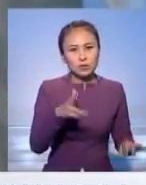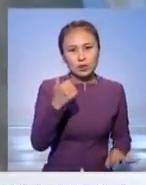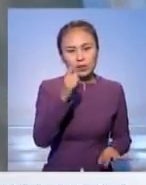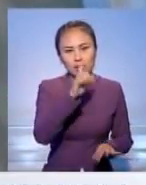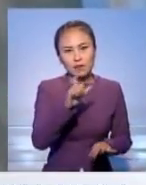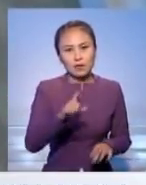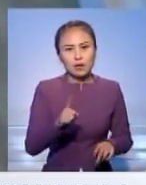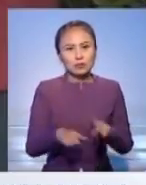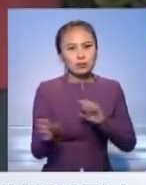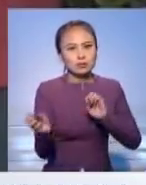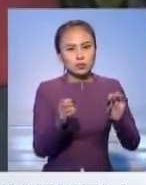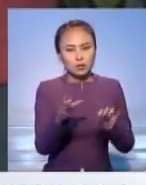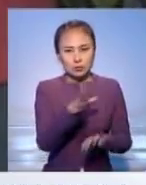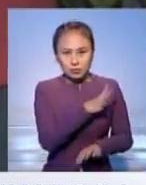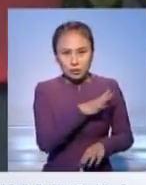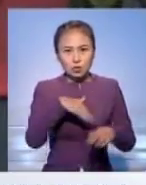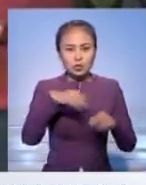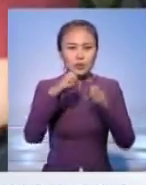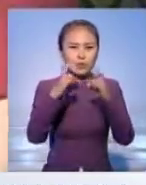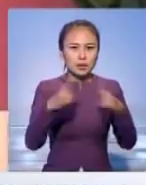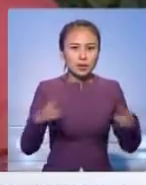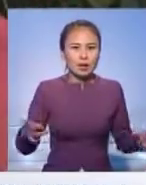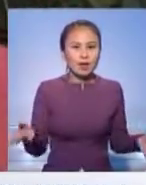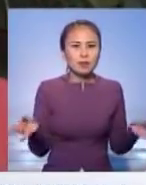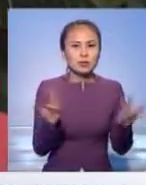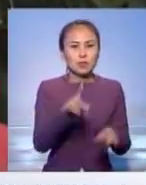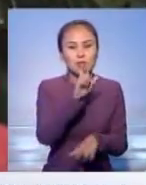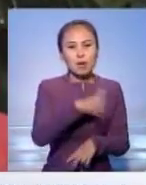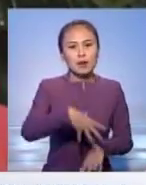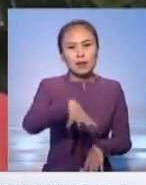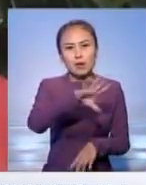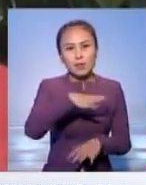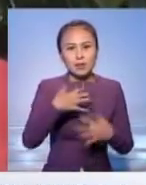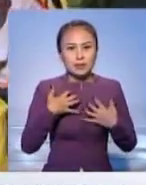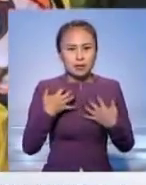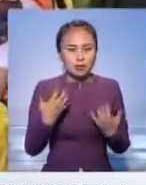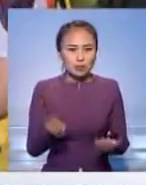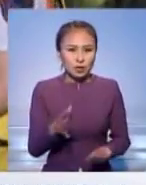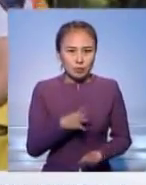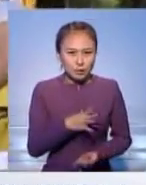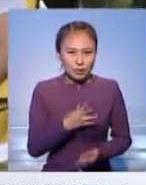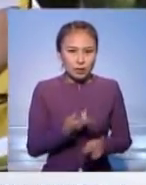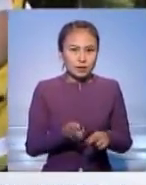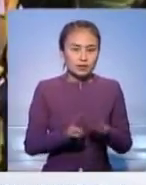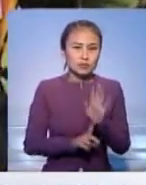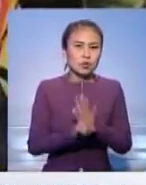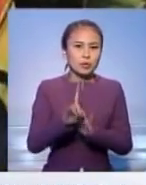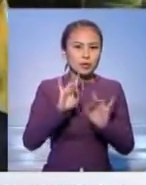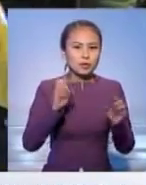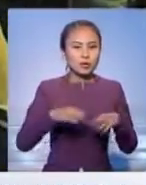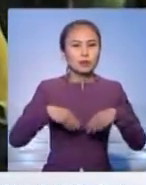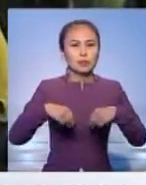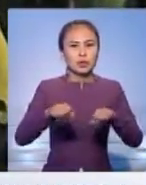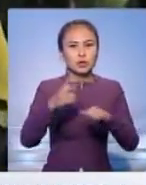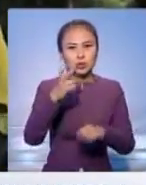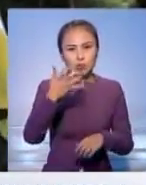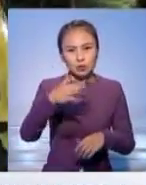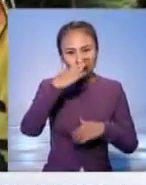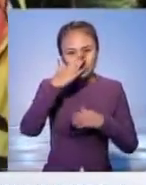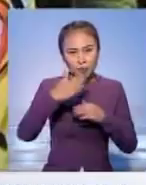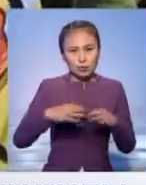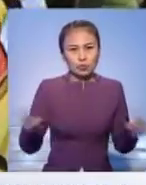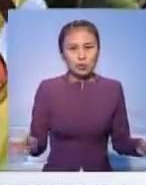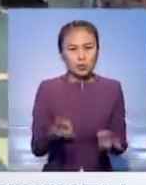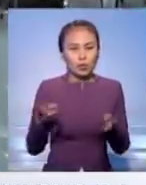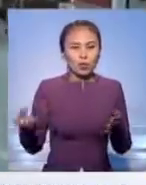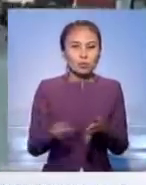31 адамды эвакуациялады. Одан кейін ғимараттағы қалған адамдардың барлығын аман-есен алып шыққан. Ал тілсіз жаумен 250-ге жуық өрт